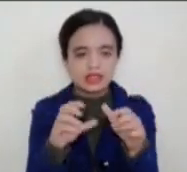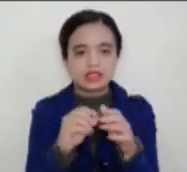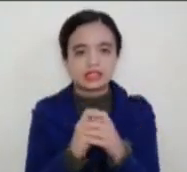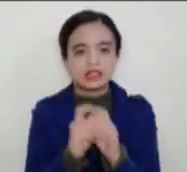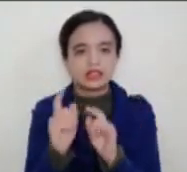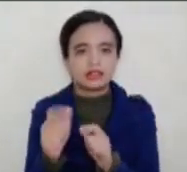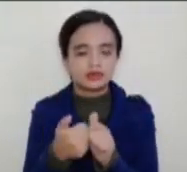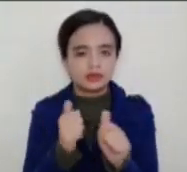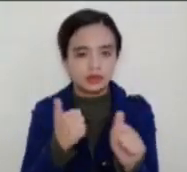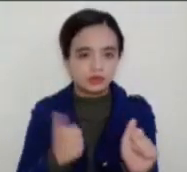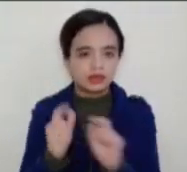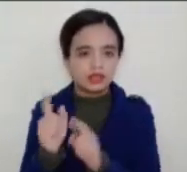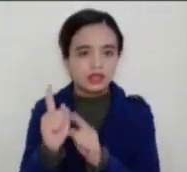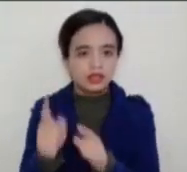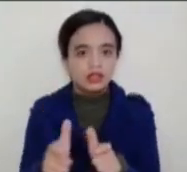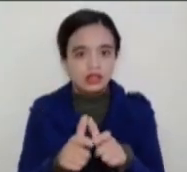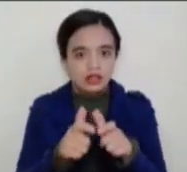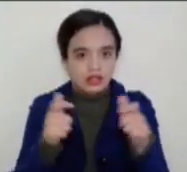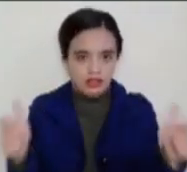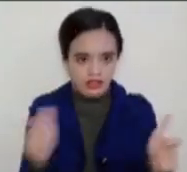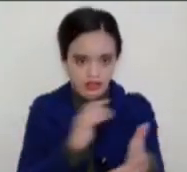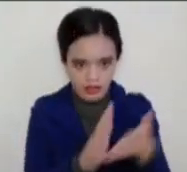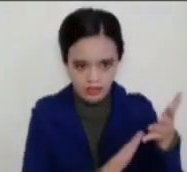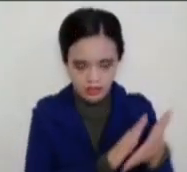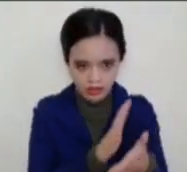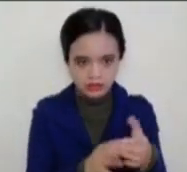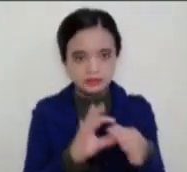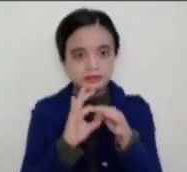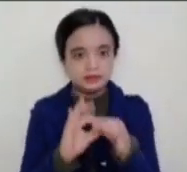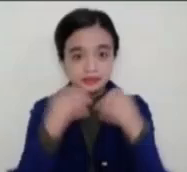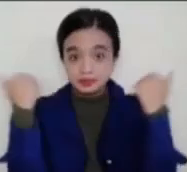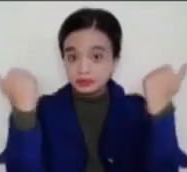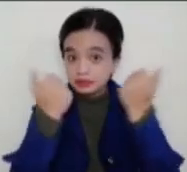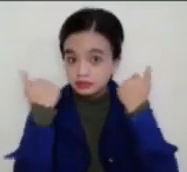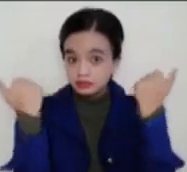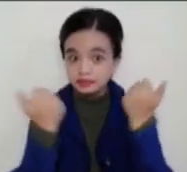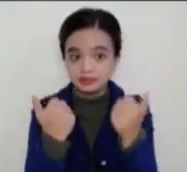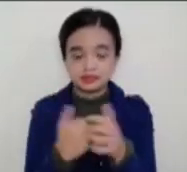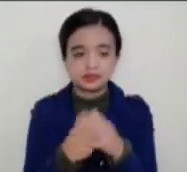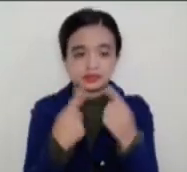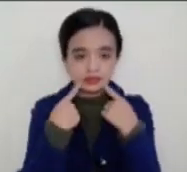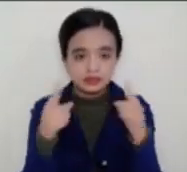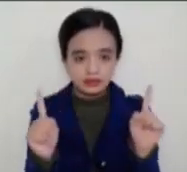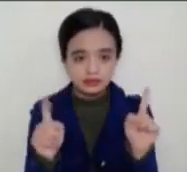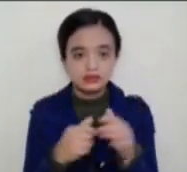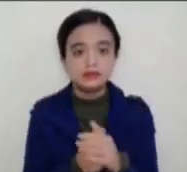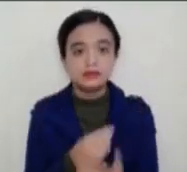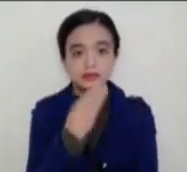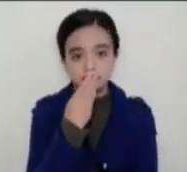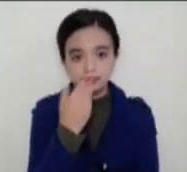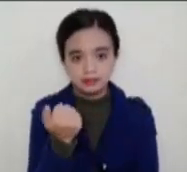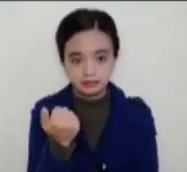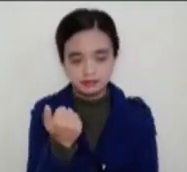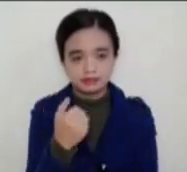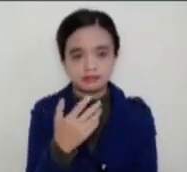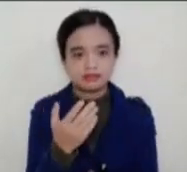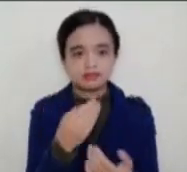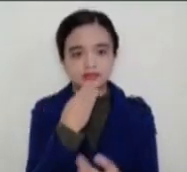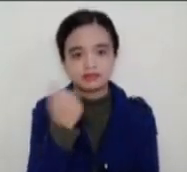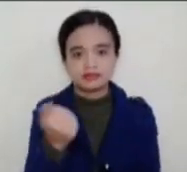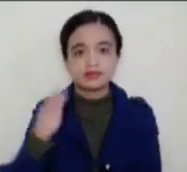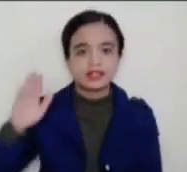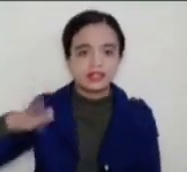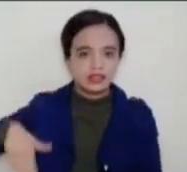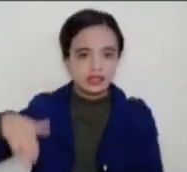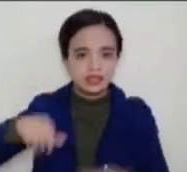mga relationship na nagsa-celebrate ng mga anniversary or milestone nila. It's better gawing late post ito sa